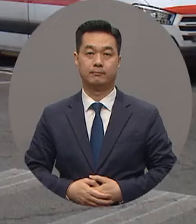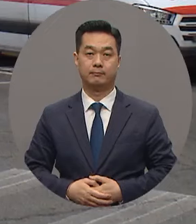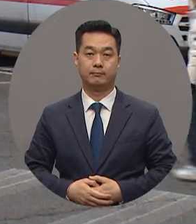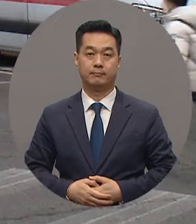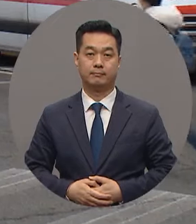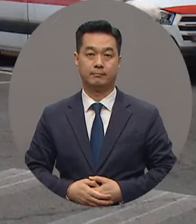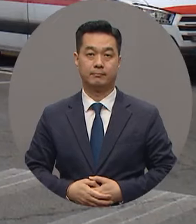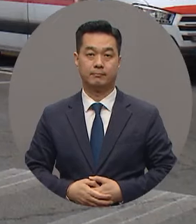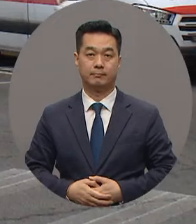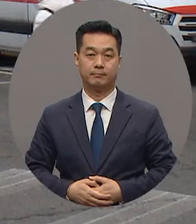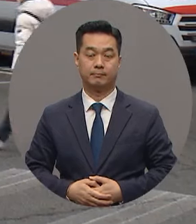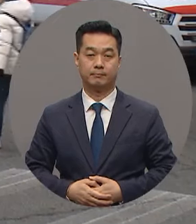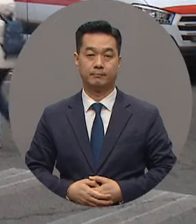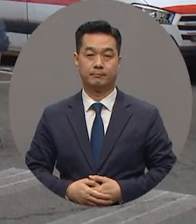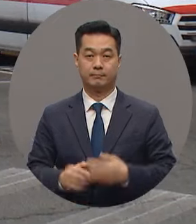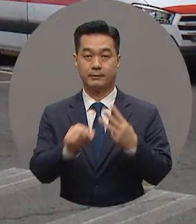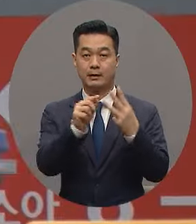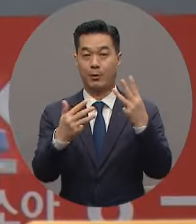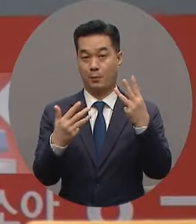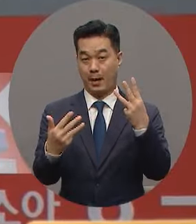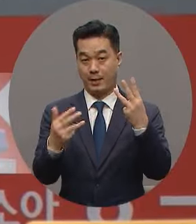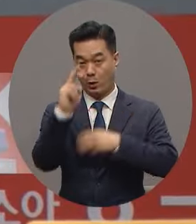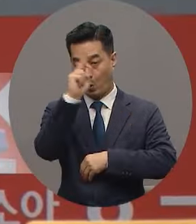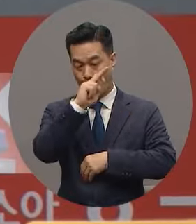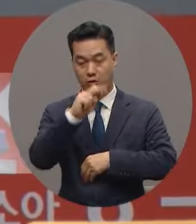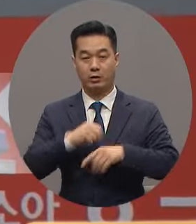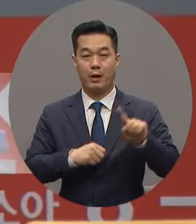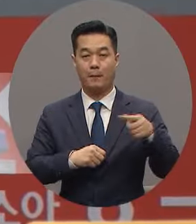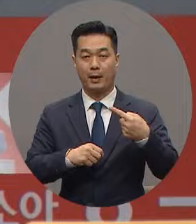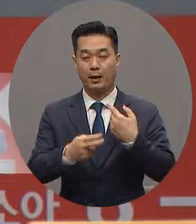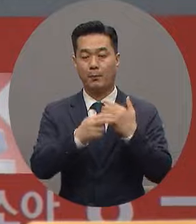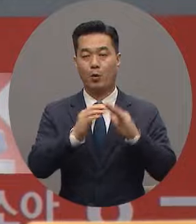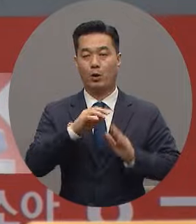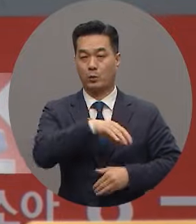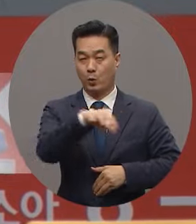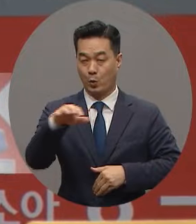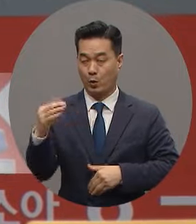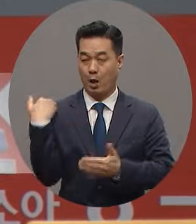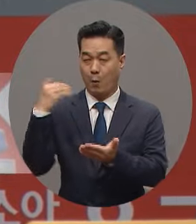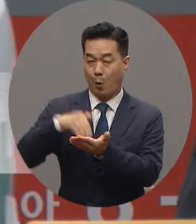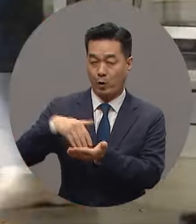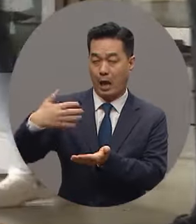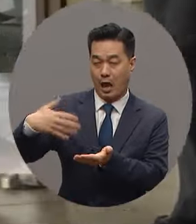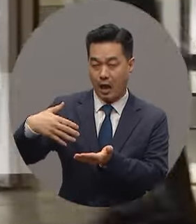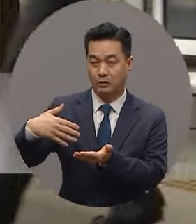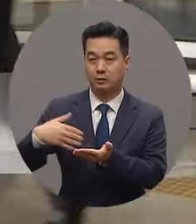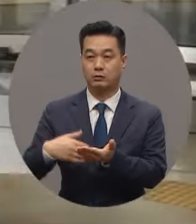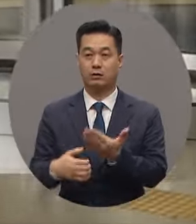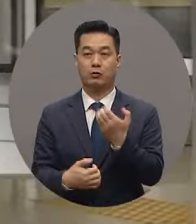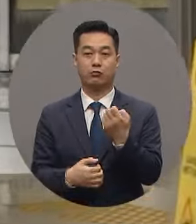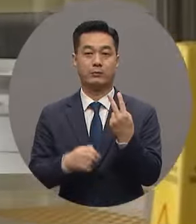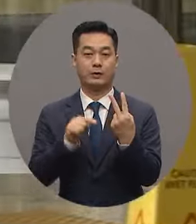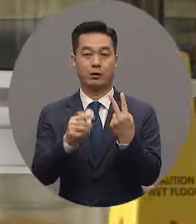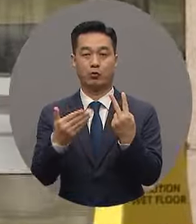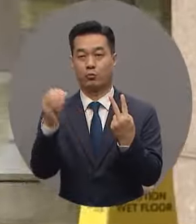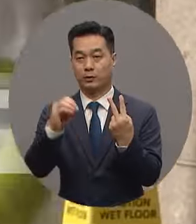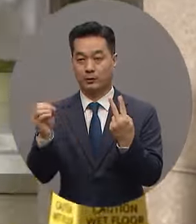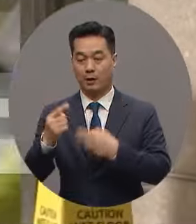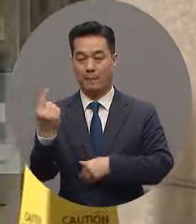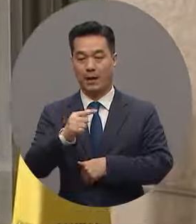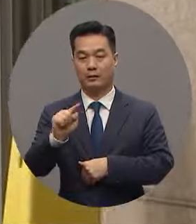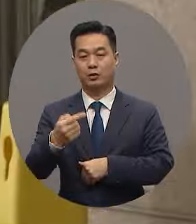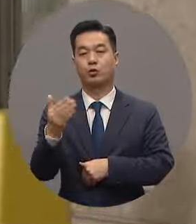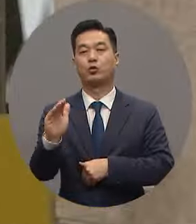기자입니다 지난 8일 개 병원의 미복귀 전공의는 전체의 92.9% 900여명으로